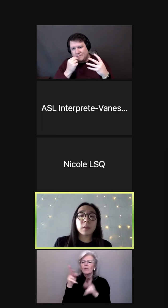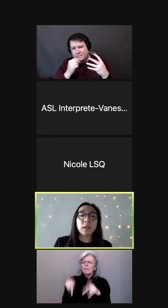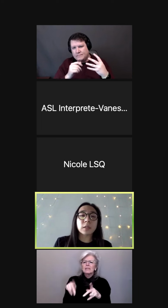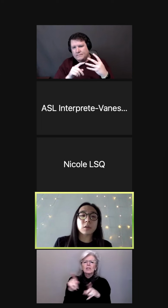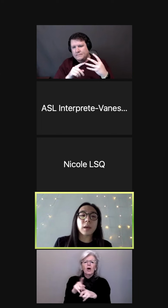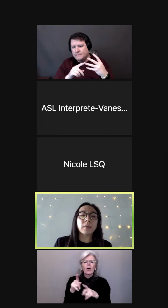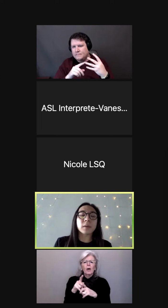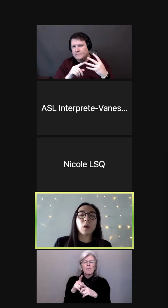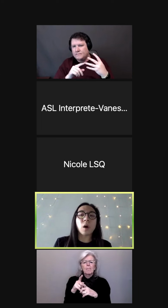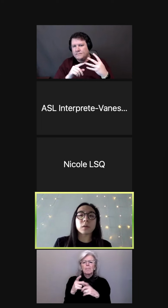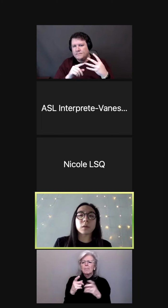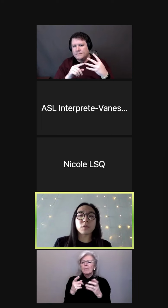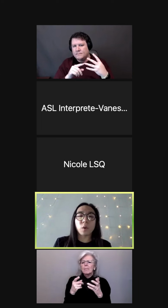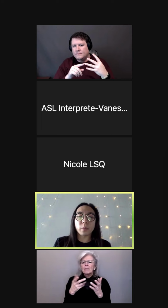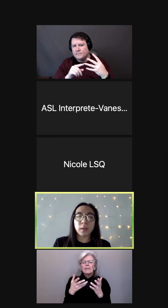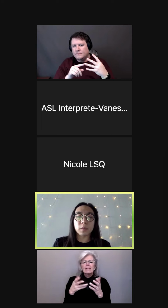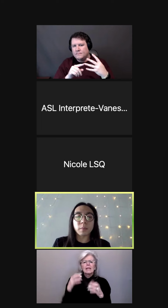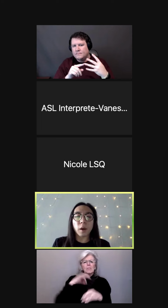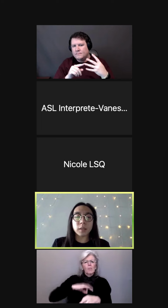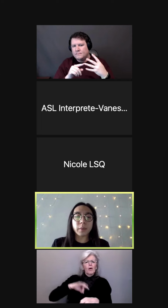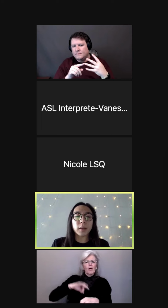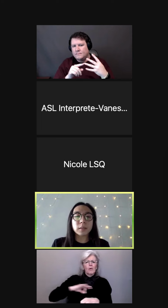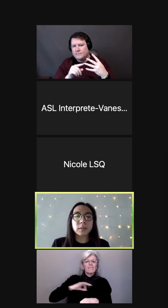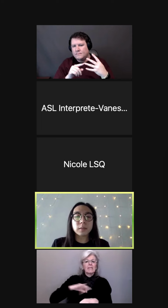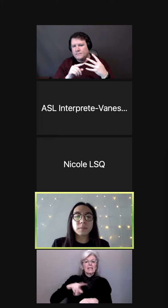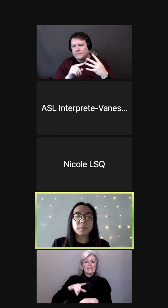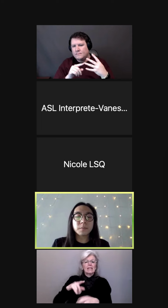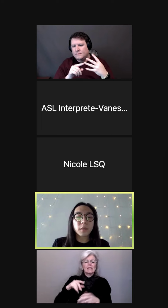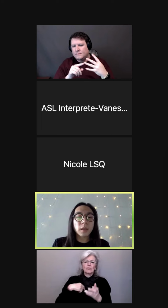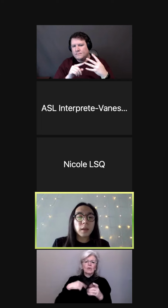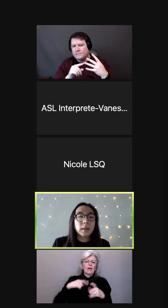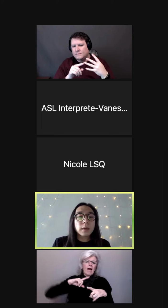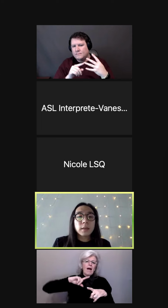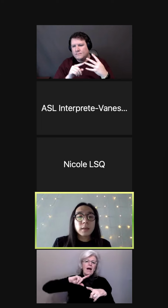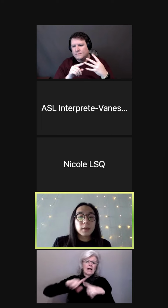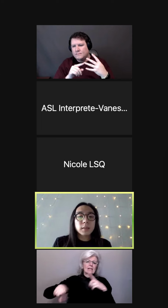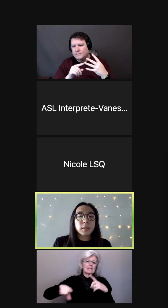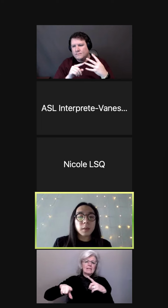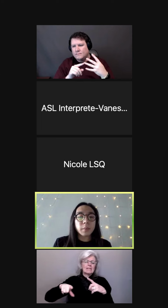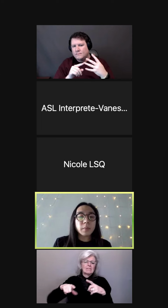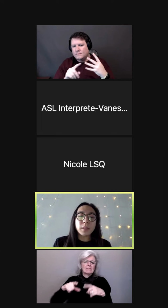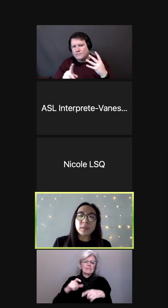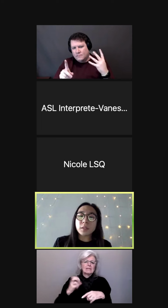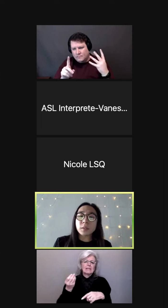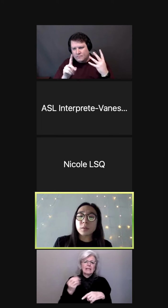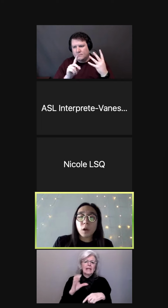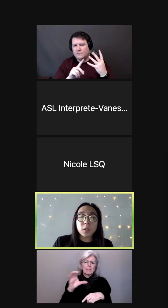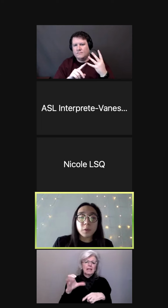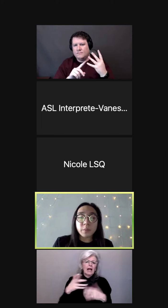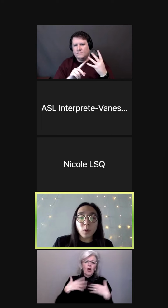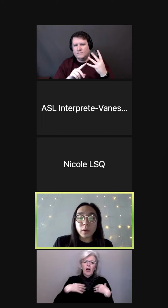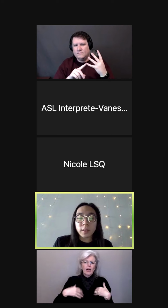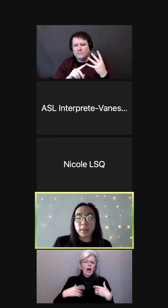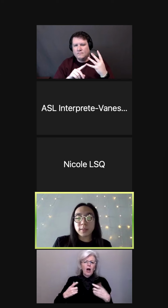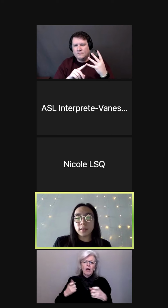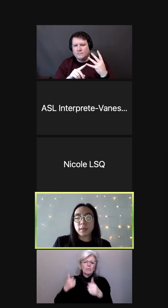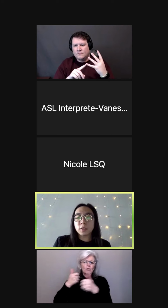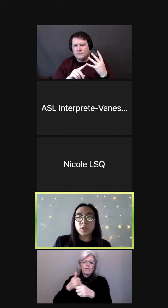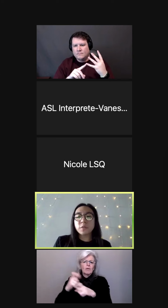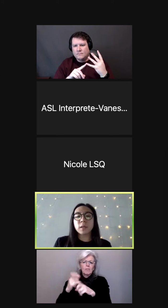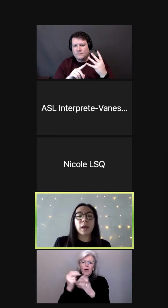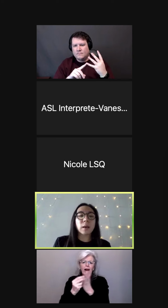produits et des profits, nous sommes anticapitalistes puisque nos corps ne sont pas conformes à la norme.